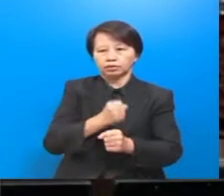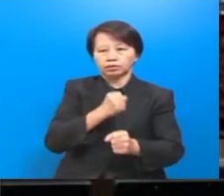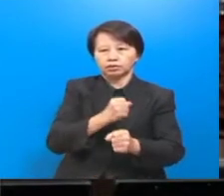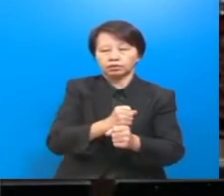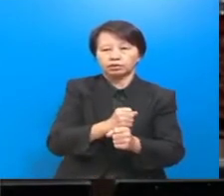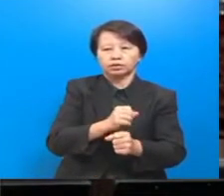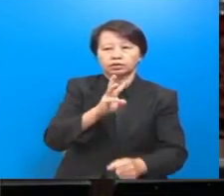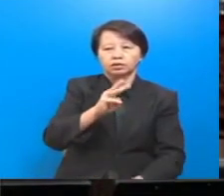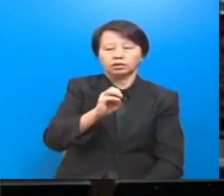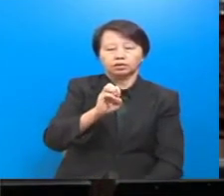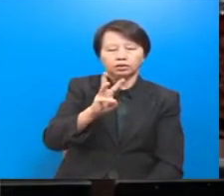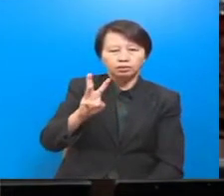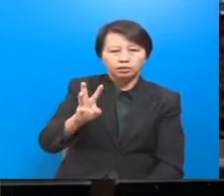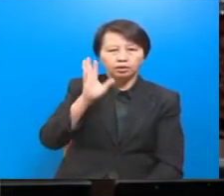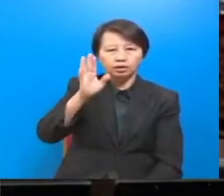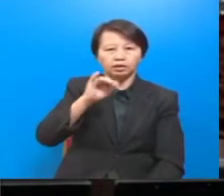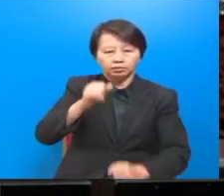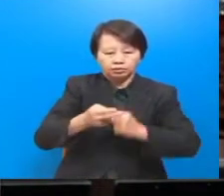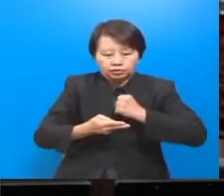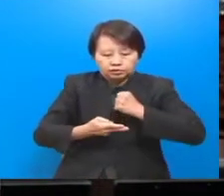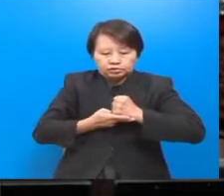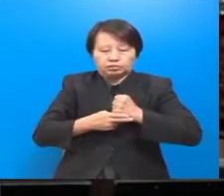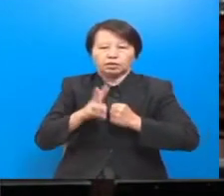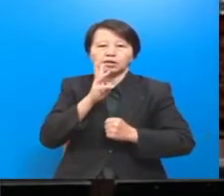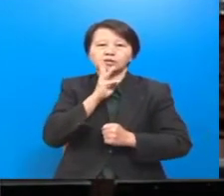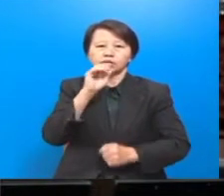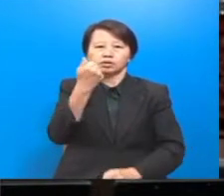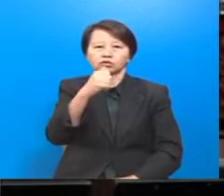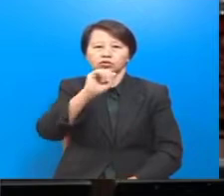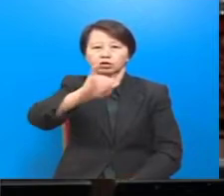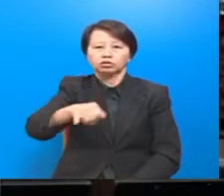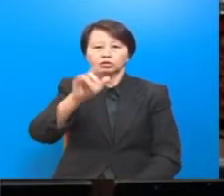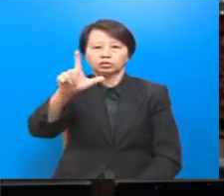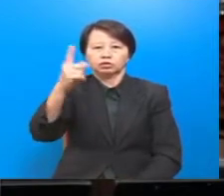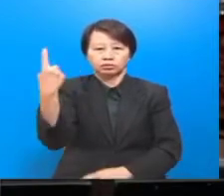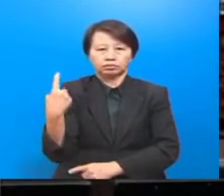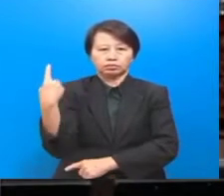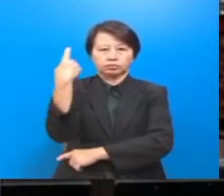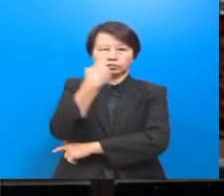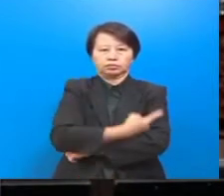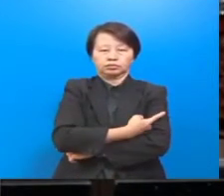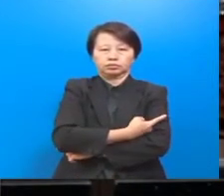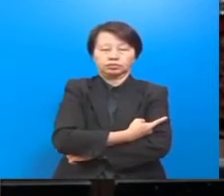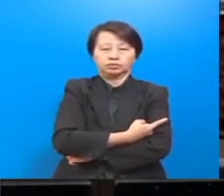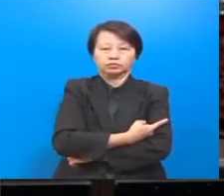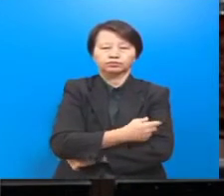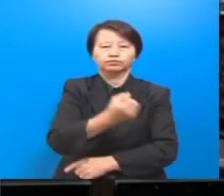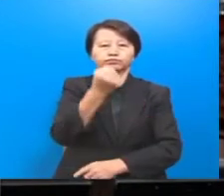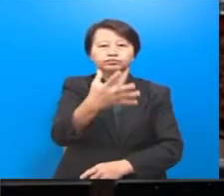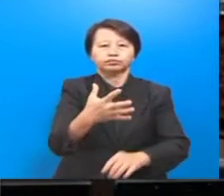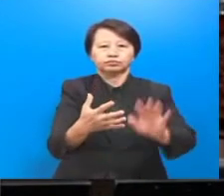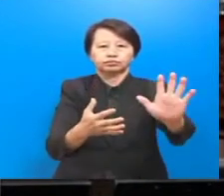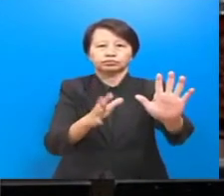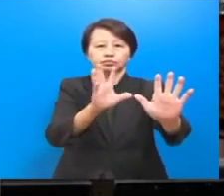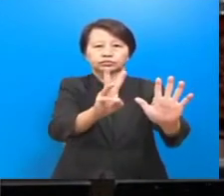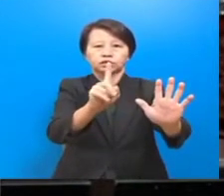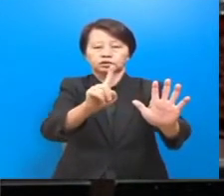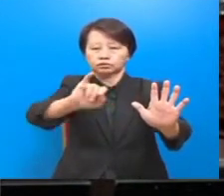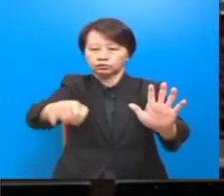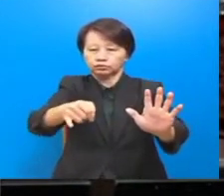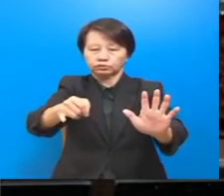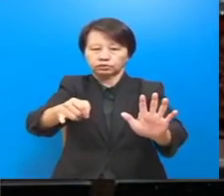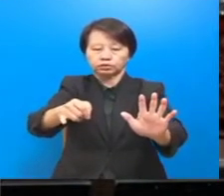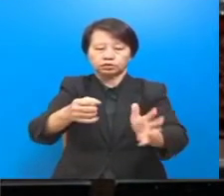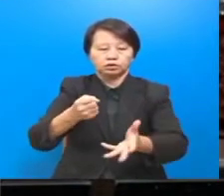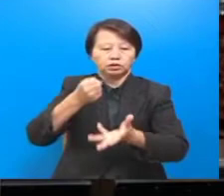berdinding kawi dijangkau dapat diterjemahkan air sebanyak 10 juta liter sehari sementara itu sebanyak 561 juta